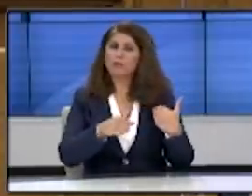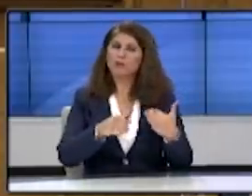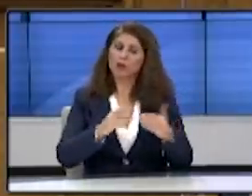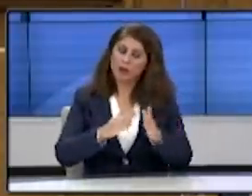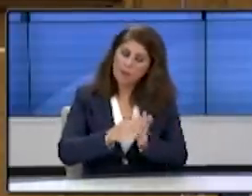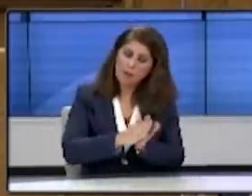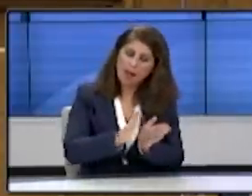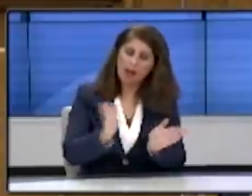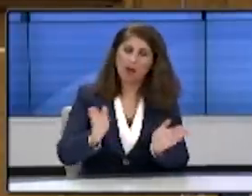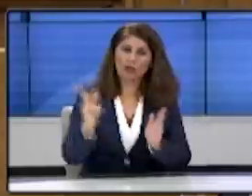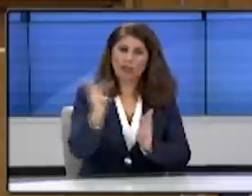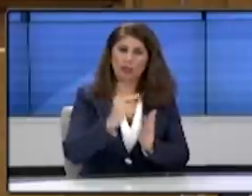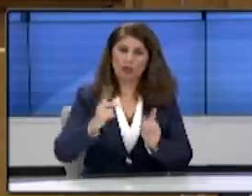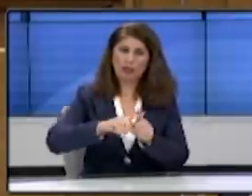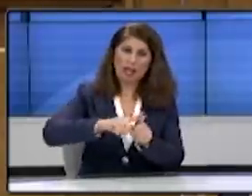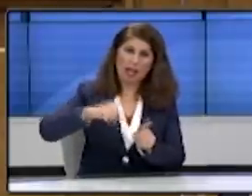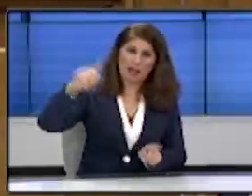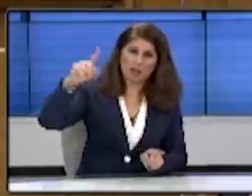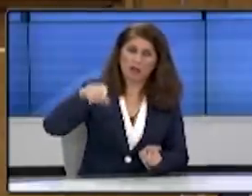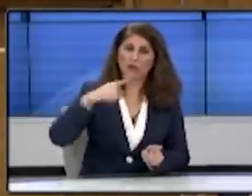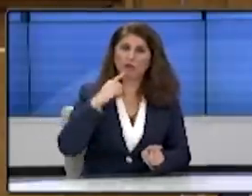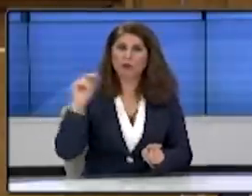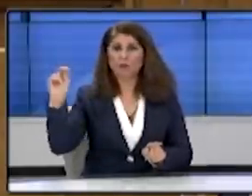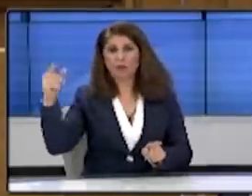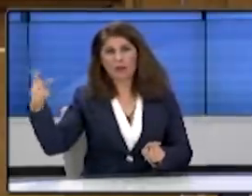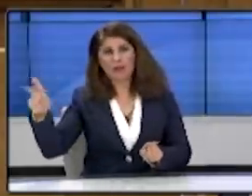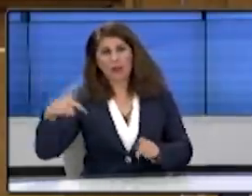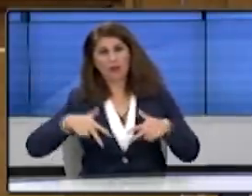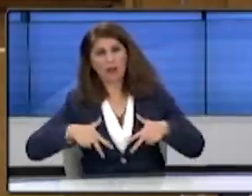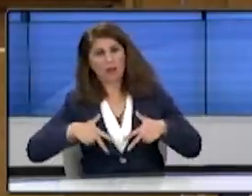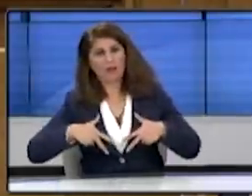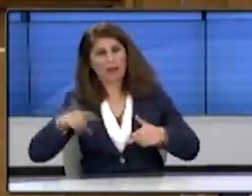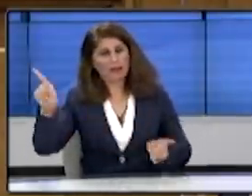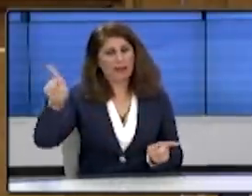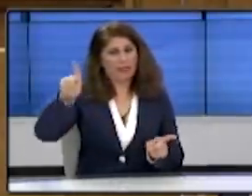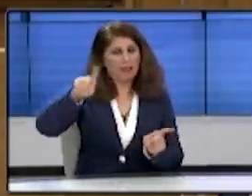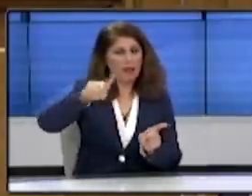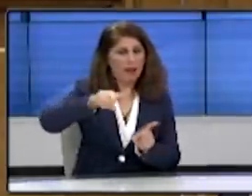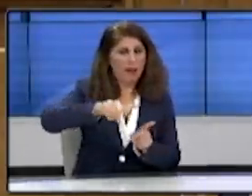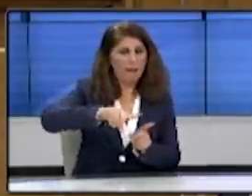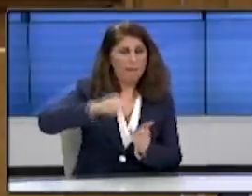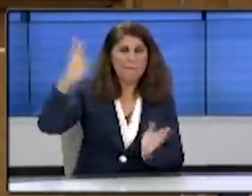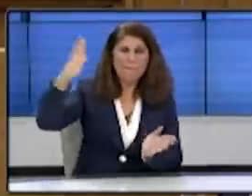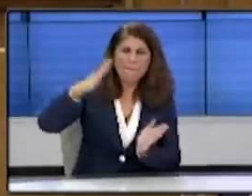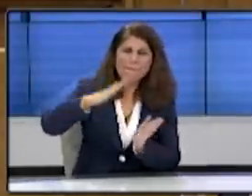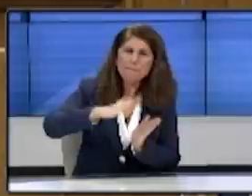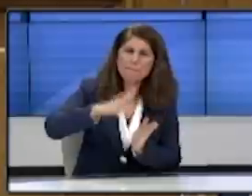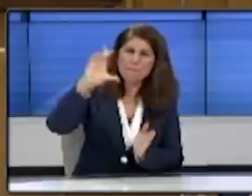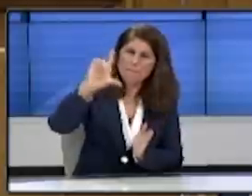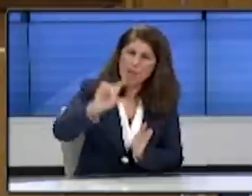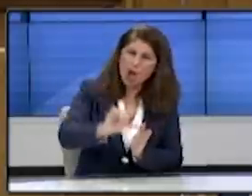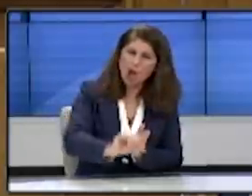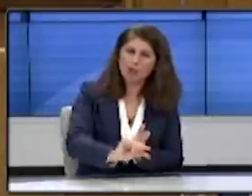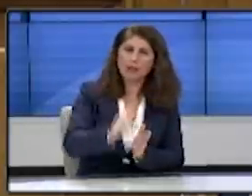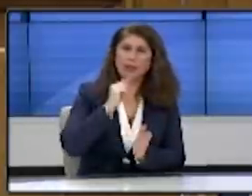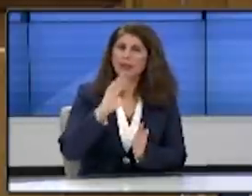κοινωνικών ανισοτήτων, τις οποίες υπόσχεται πως θα μειώσει η δική του διακυβέρνηση. Πώς? Μα με την παραπέρα